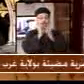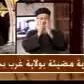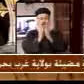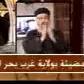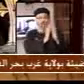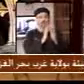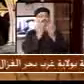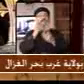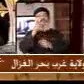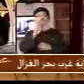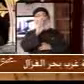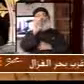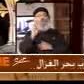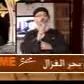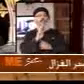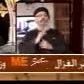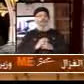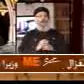إنجيل يوجد سؤال،